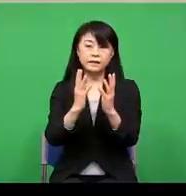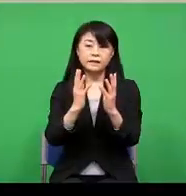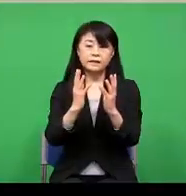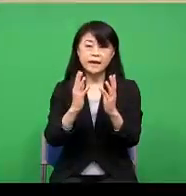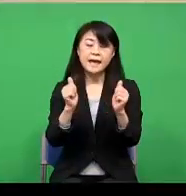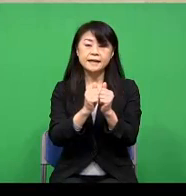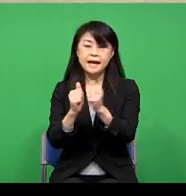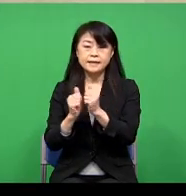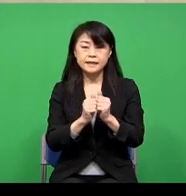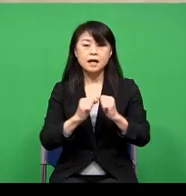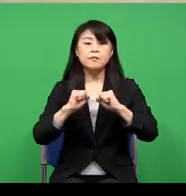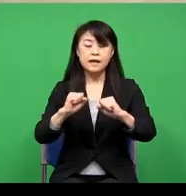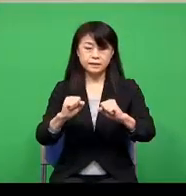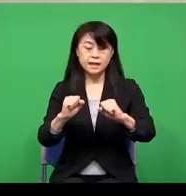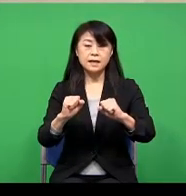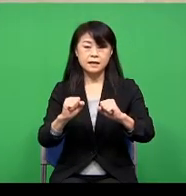ます。 はい。